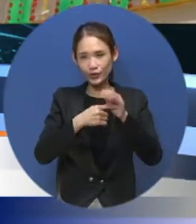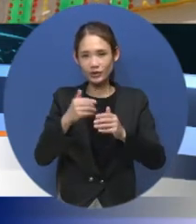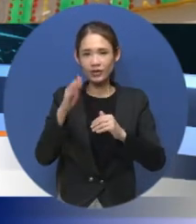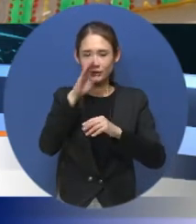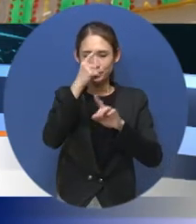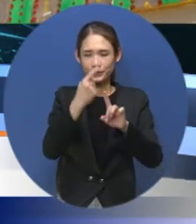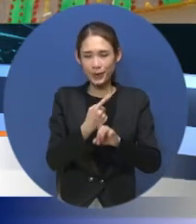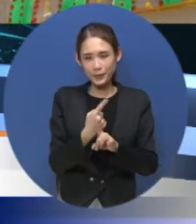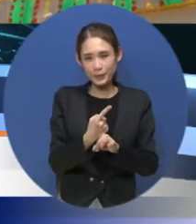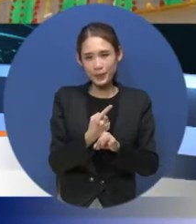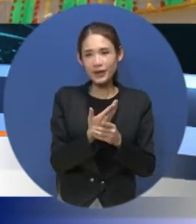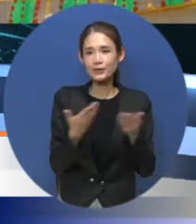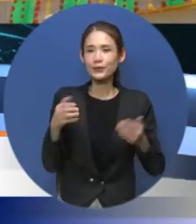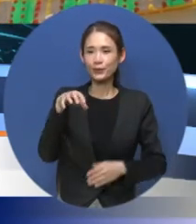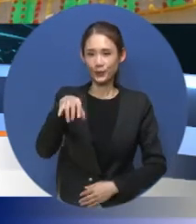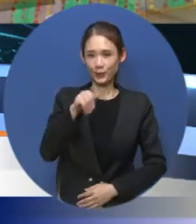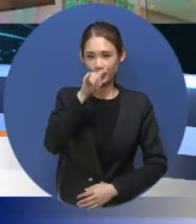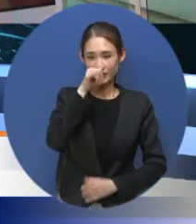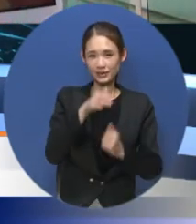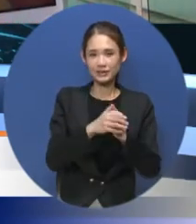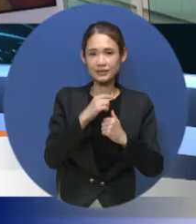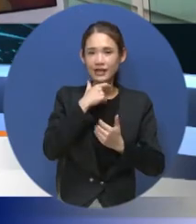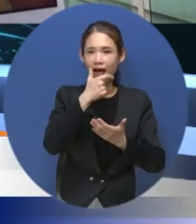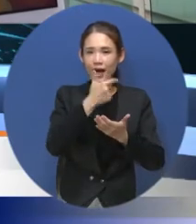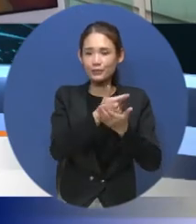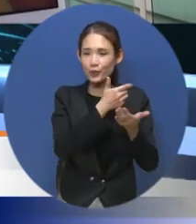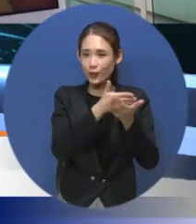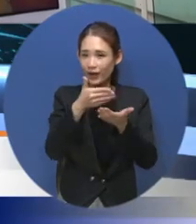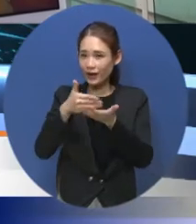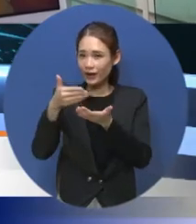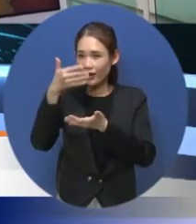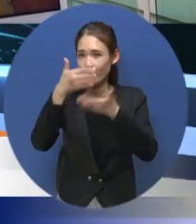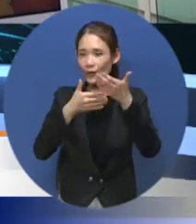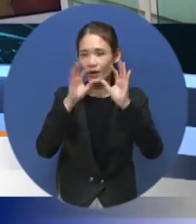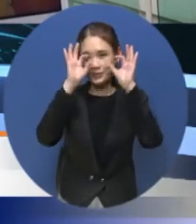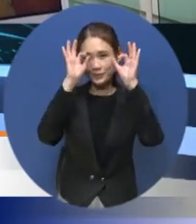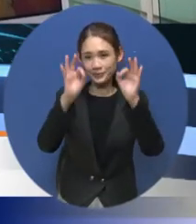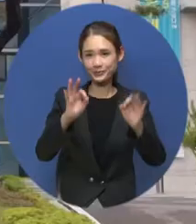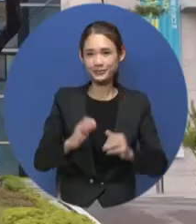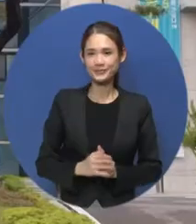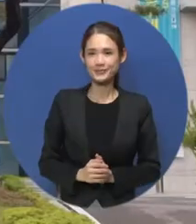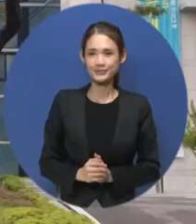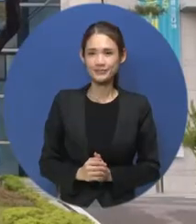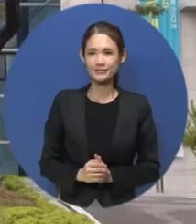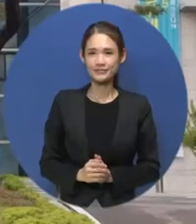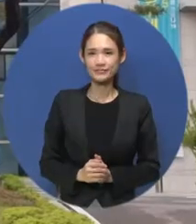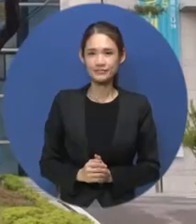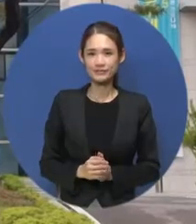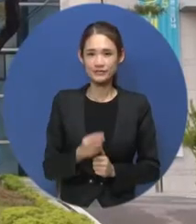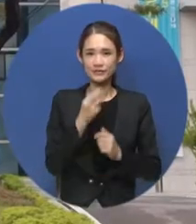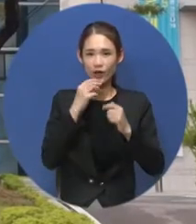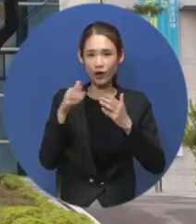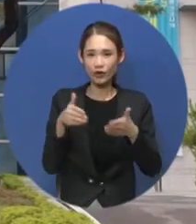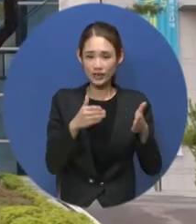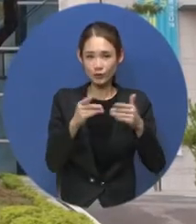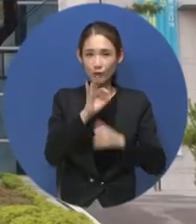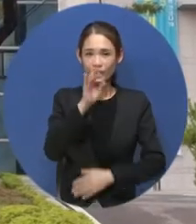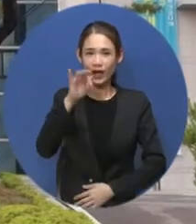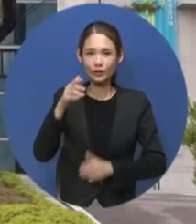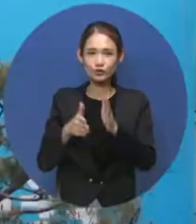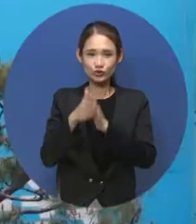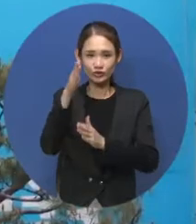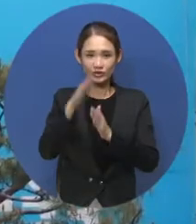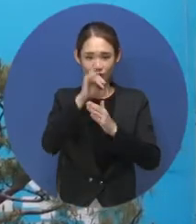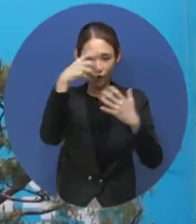마련했습니다. 양주시청의 감동 갤러리를 화면으로 만나보겠습니다. 경기도 양주시는 청사